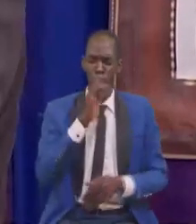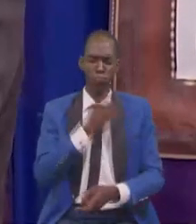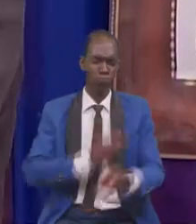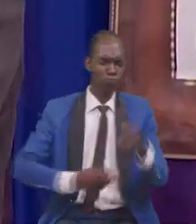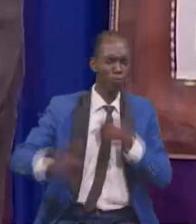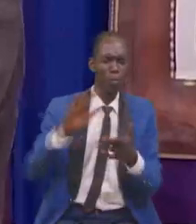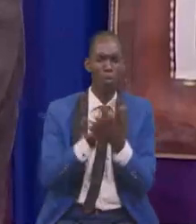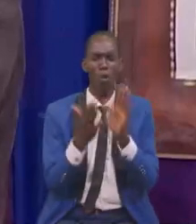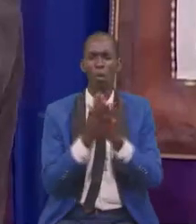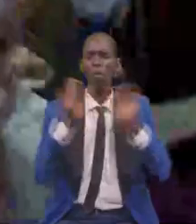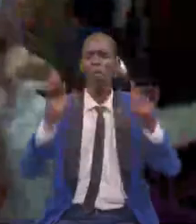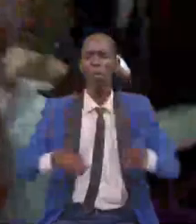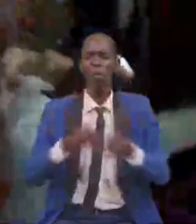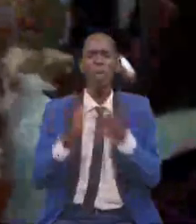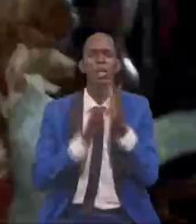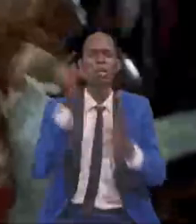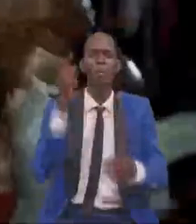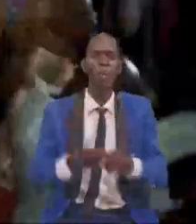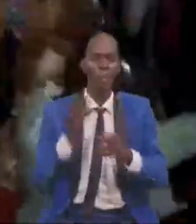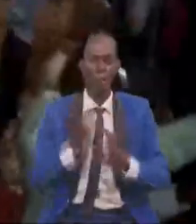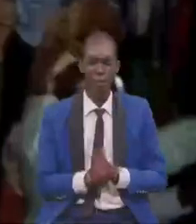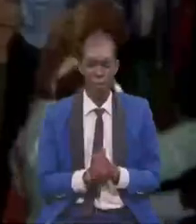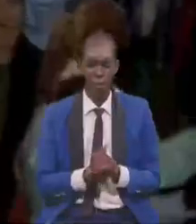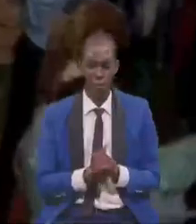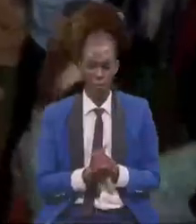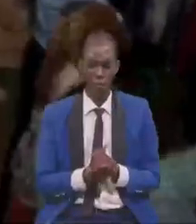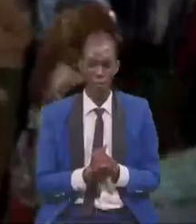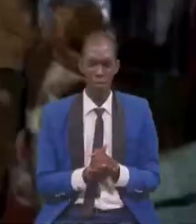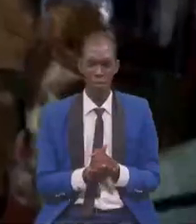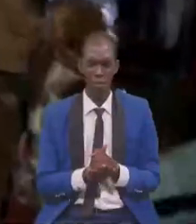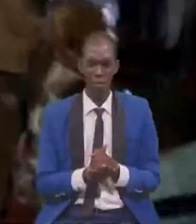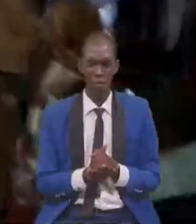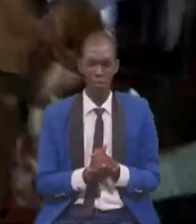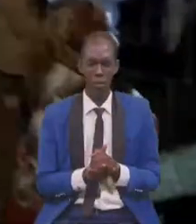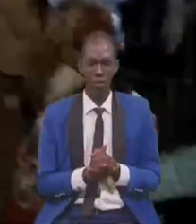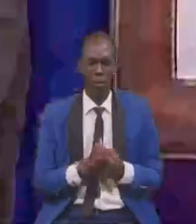commande, devient possible au nom de Jésus-Christ.